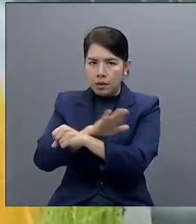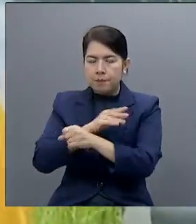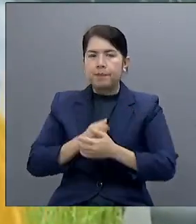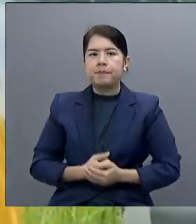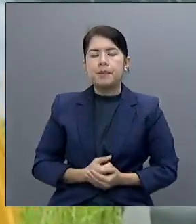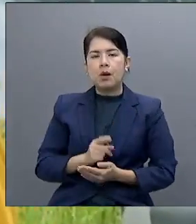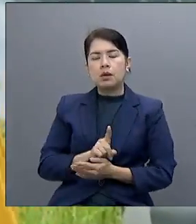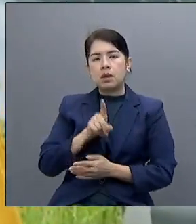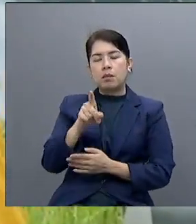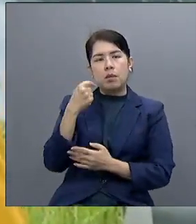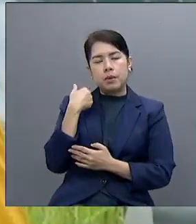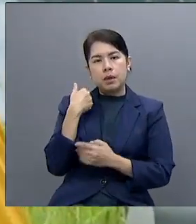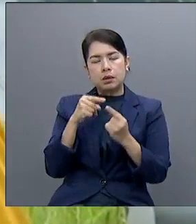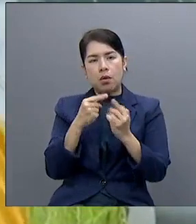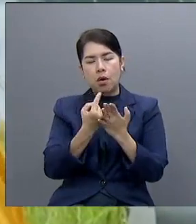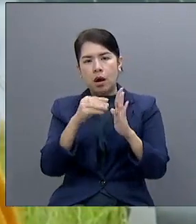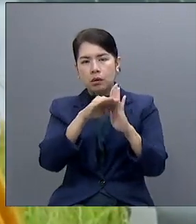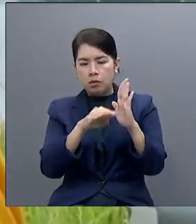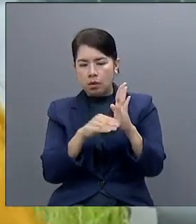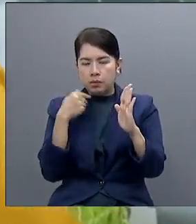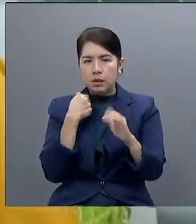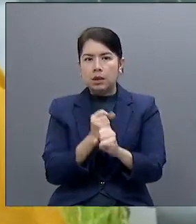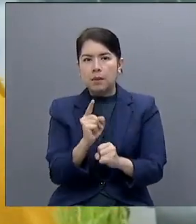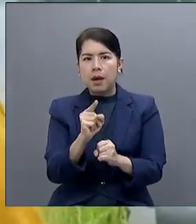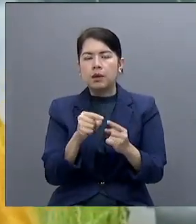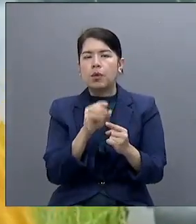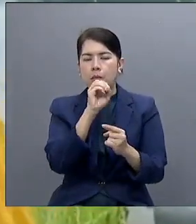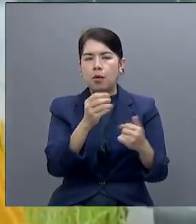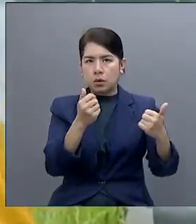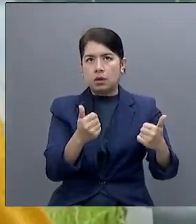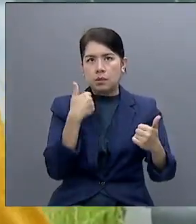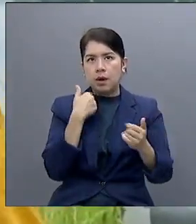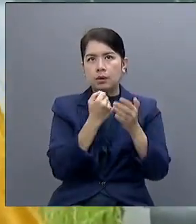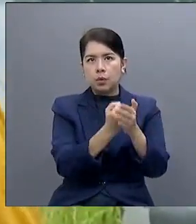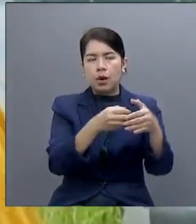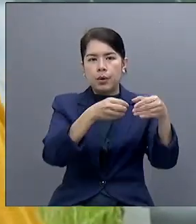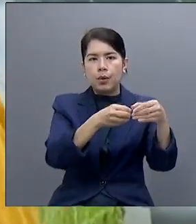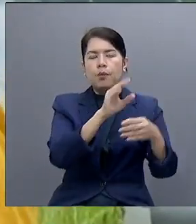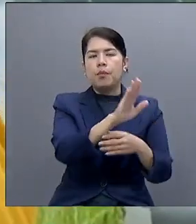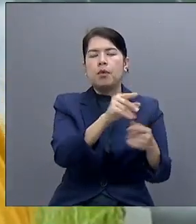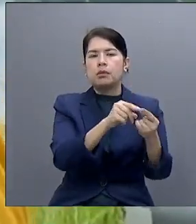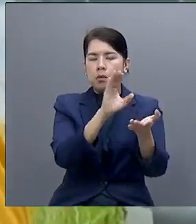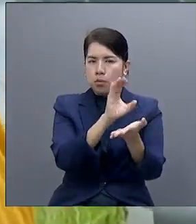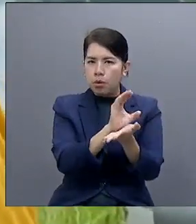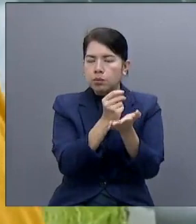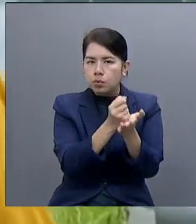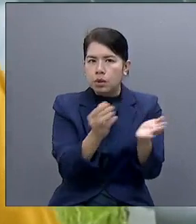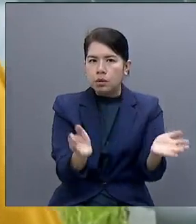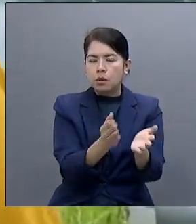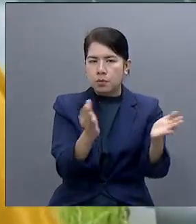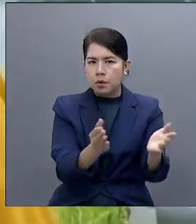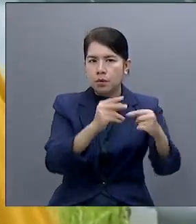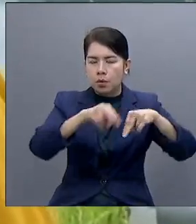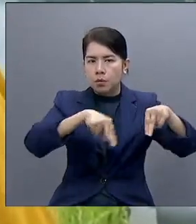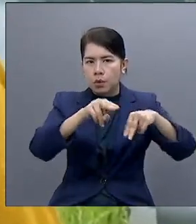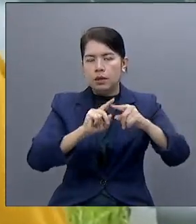ได้มั่งมาติดกับนั้น การเนี่ยมาช่วยด้วยพูดตำรวจคือเนี่ยช่วย